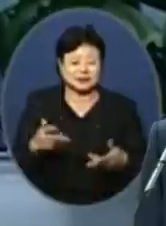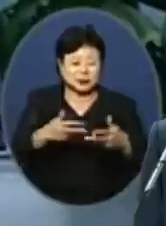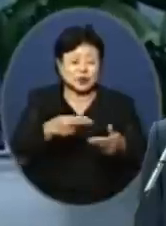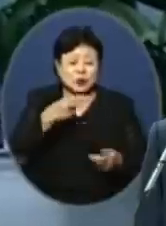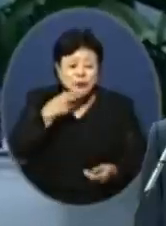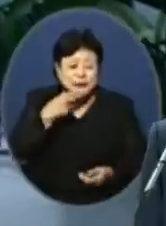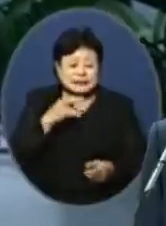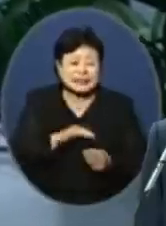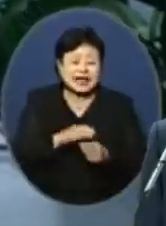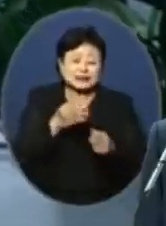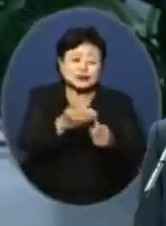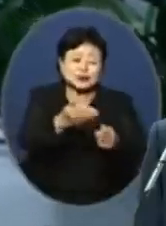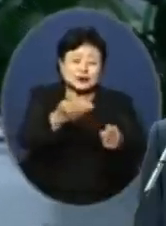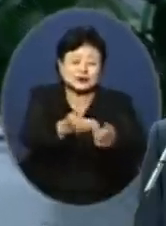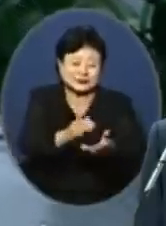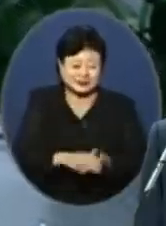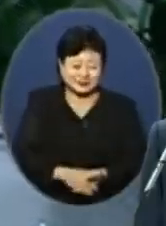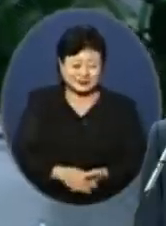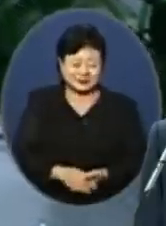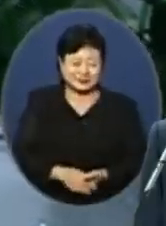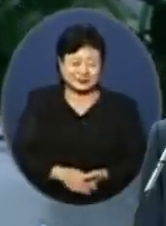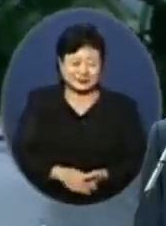무조건하고 여러분을 사랑하는 것입니다.